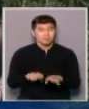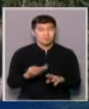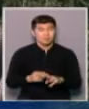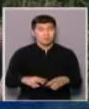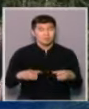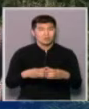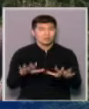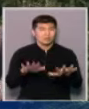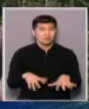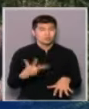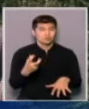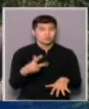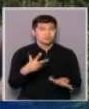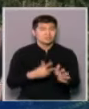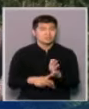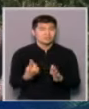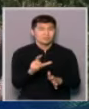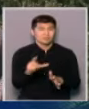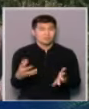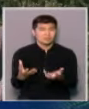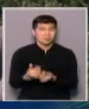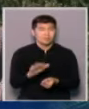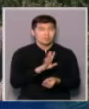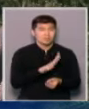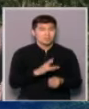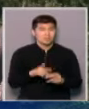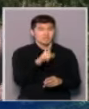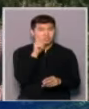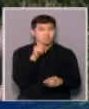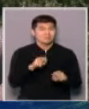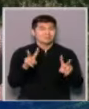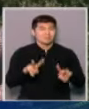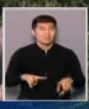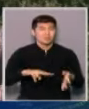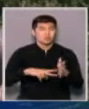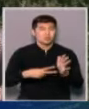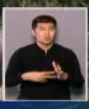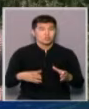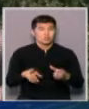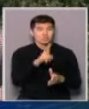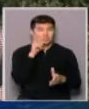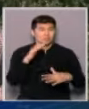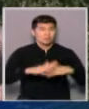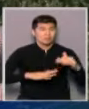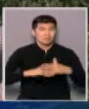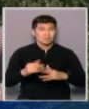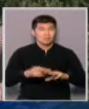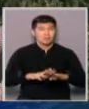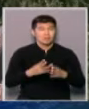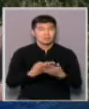жұмыс орындарына 381 адам орналастырылды. Жастар үшін арнайы ұйымдастырған жастар практикасына